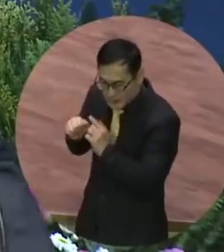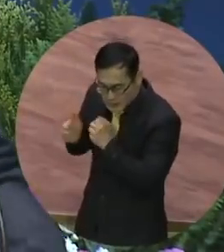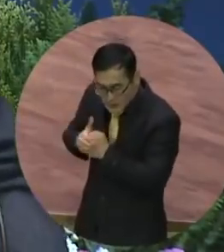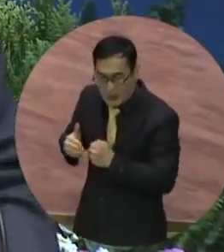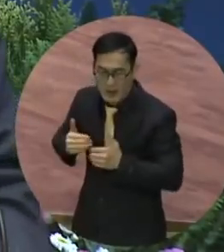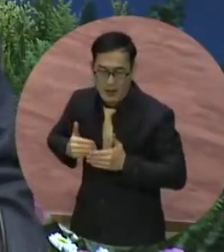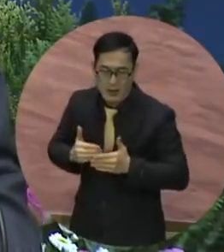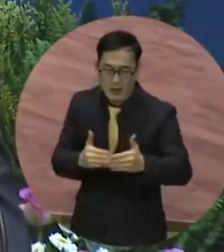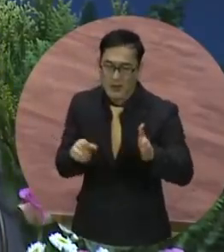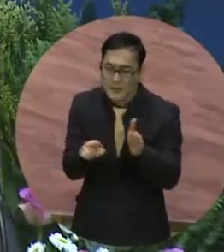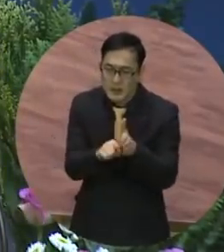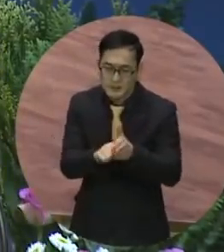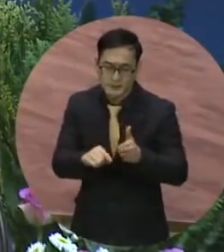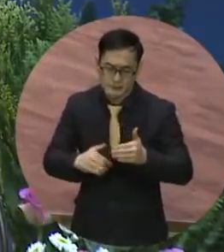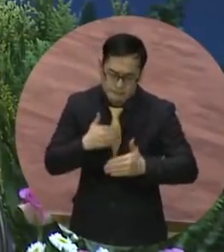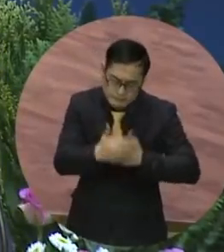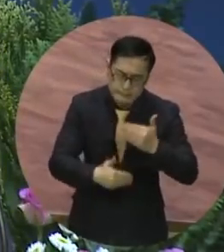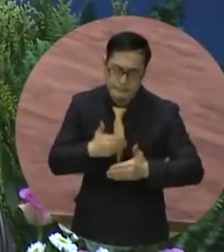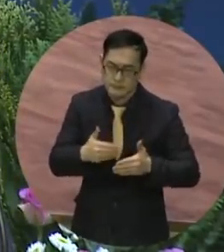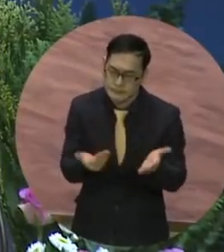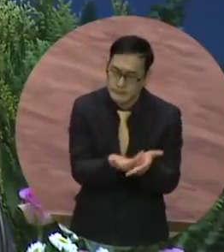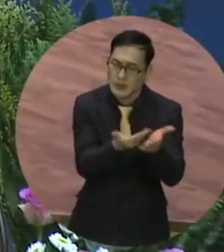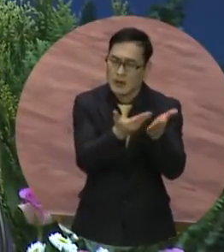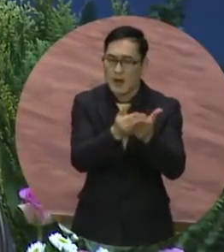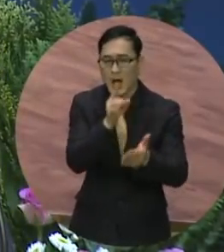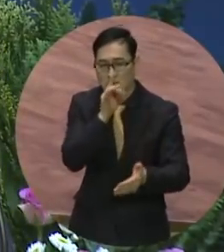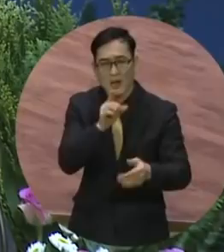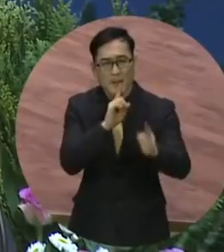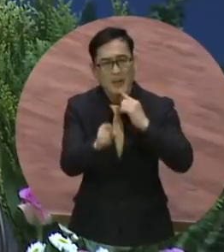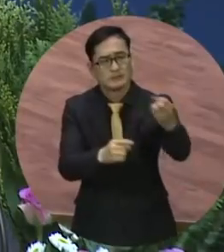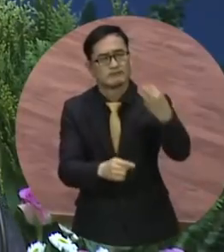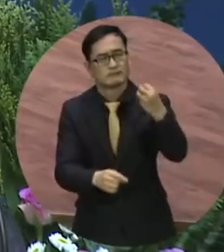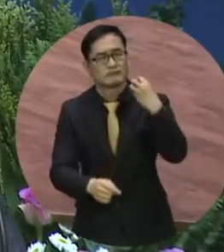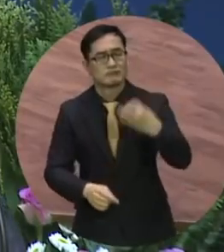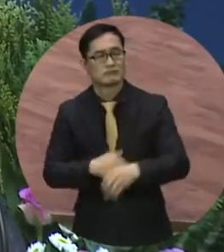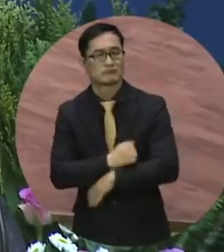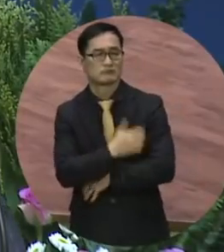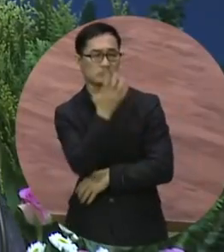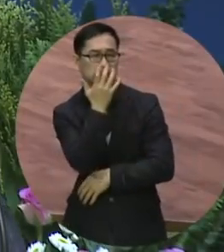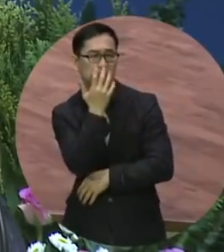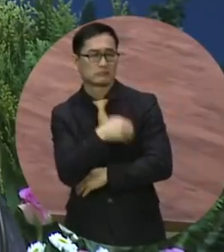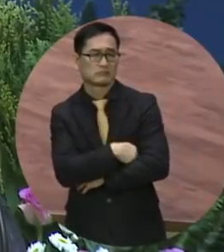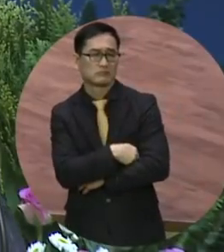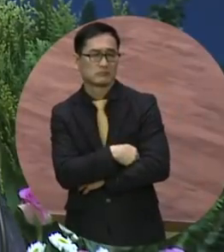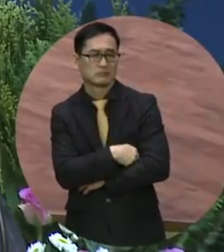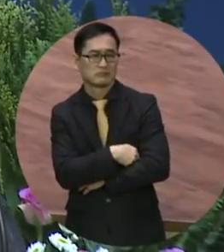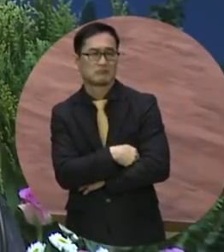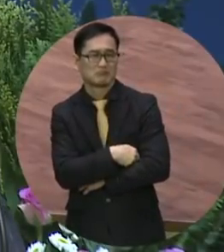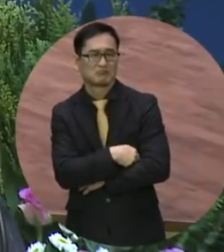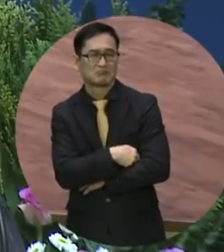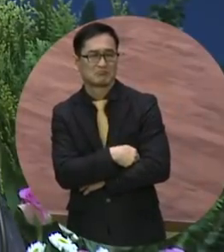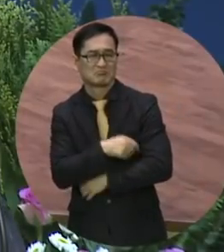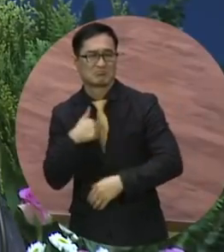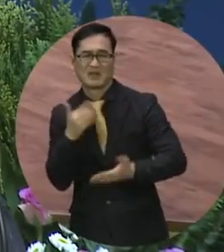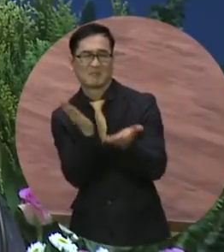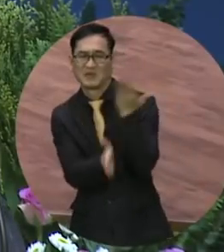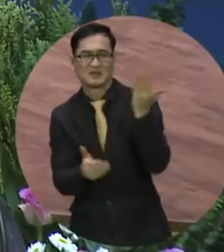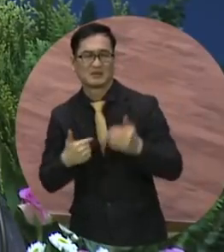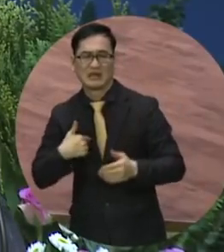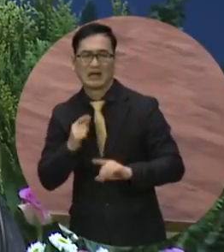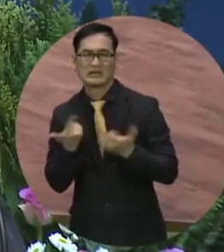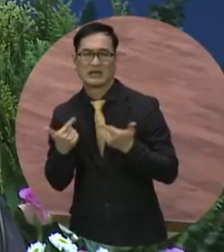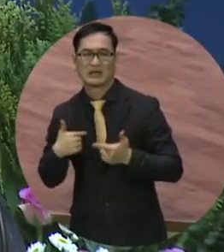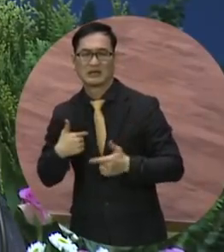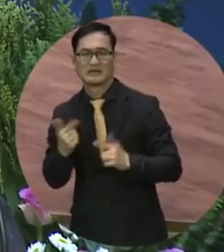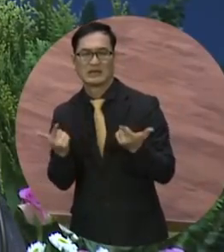믿음에 전진이 안 돼요. 아무리 메시지 들어도 메시지 판단은 잘해. 다 분석해. 자기 건 아니야.